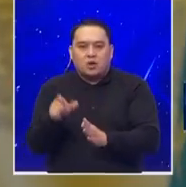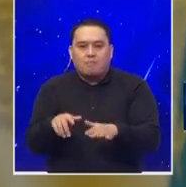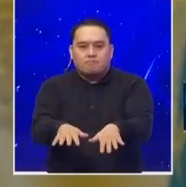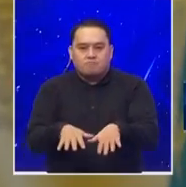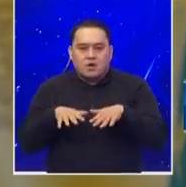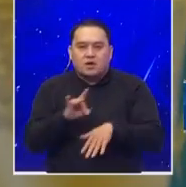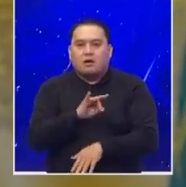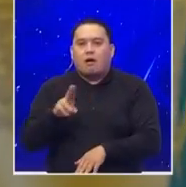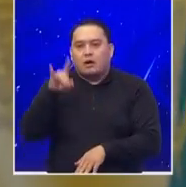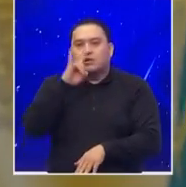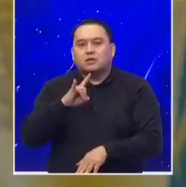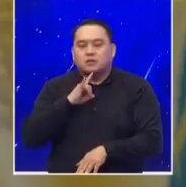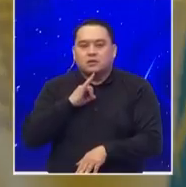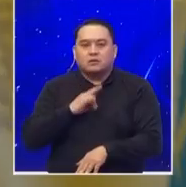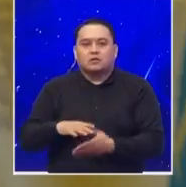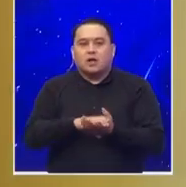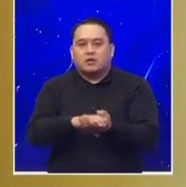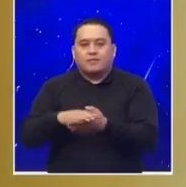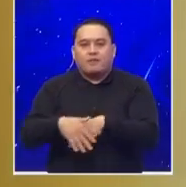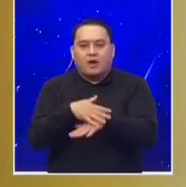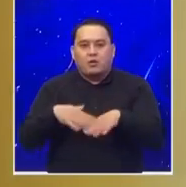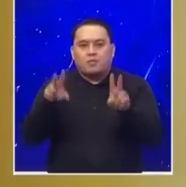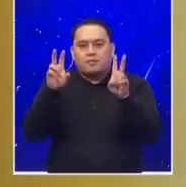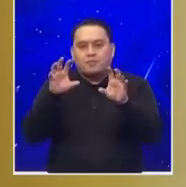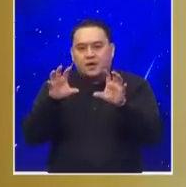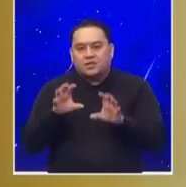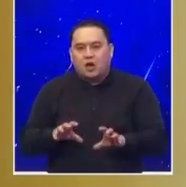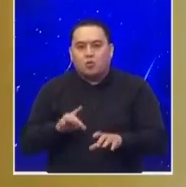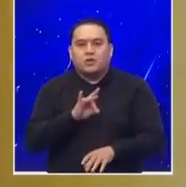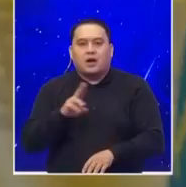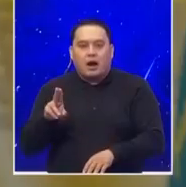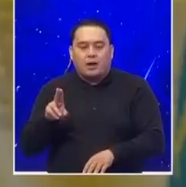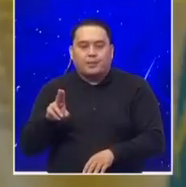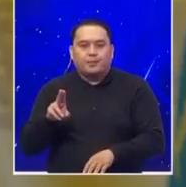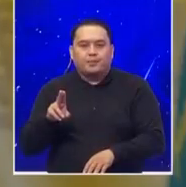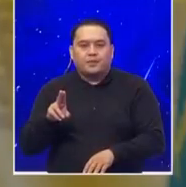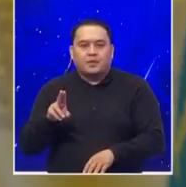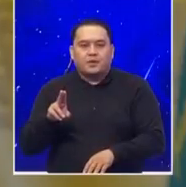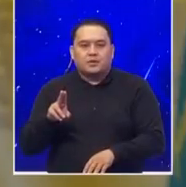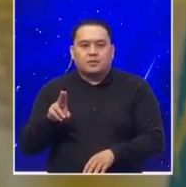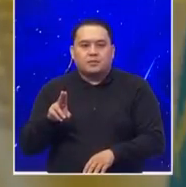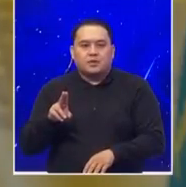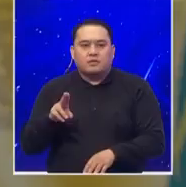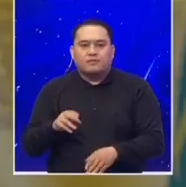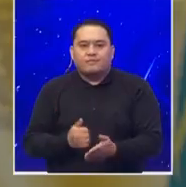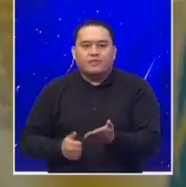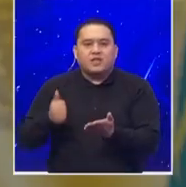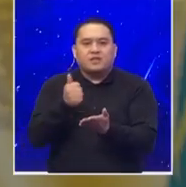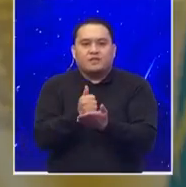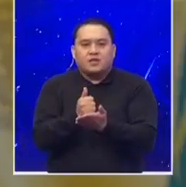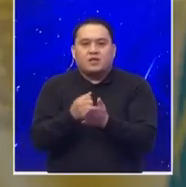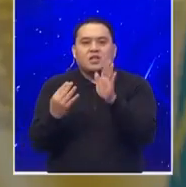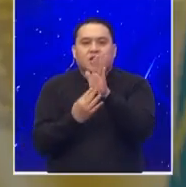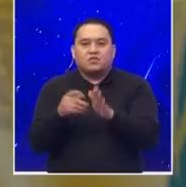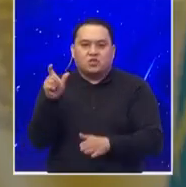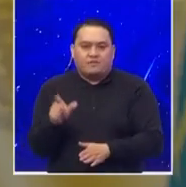Мажилиса парламента Республики Казахстан от Ассамблеи народа Казахстана. По закону Республики Казахстан от Ассамблеи народа Казахстана выдвигается 9